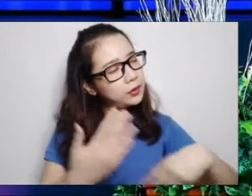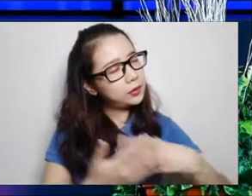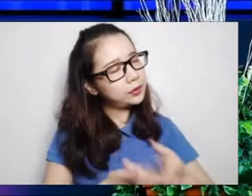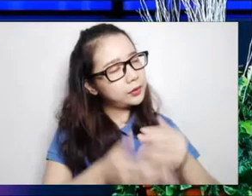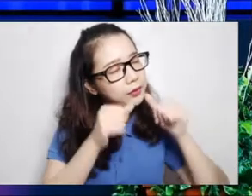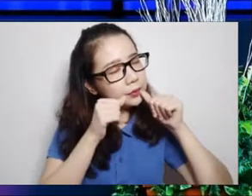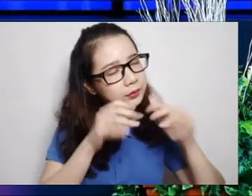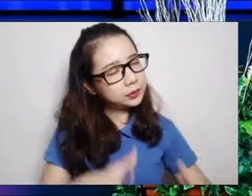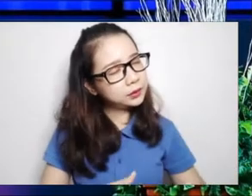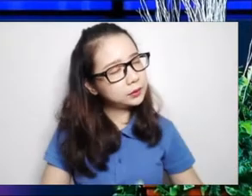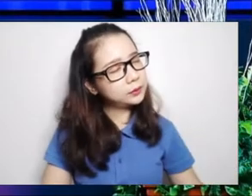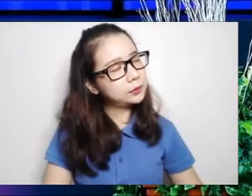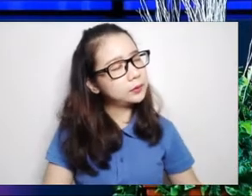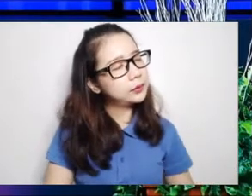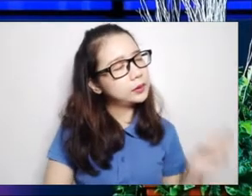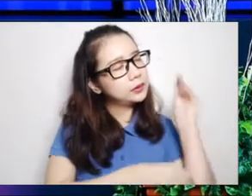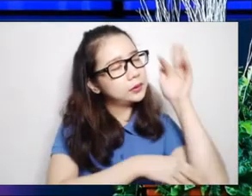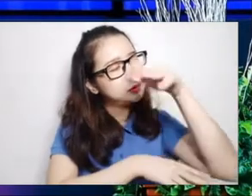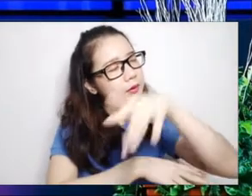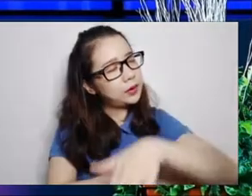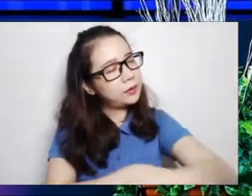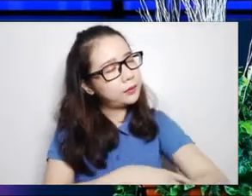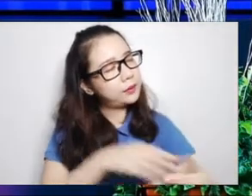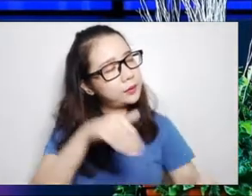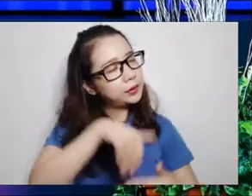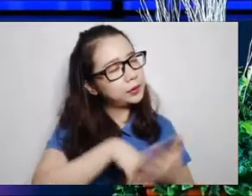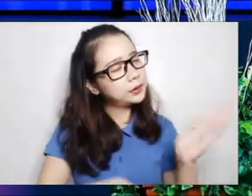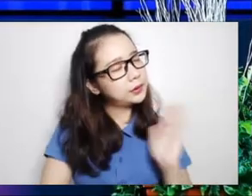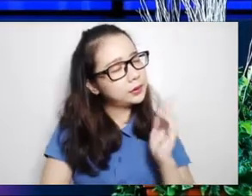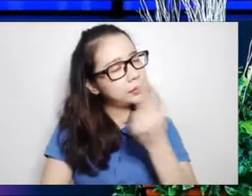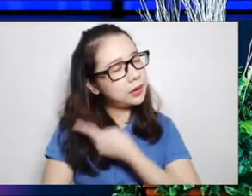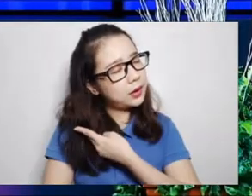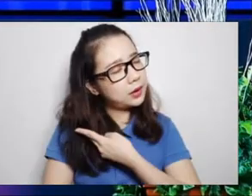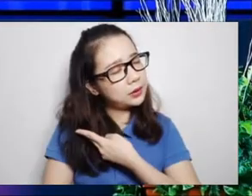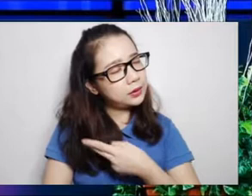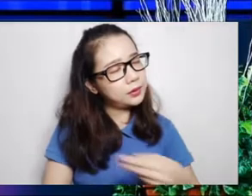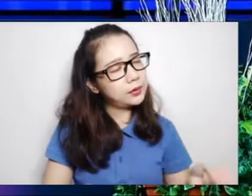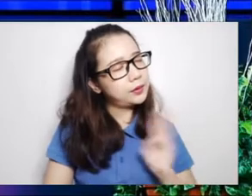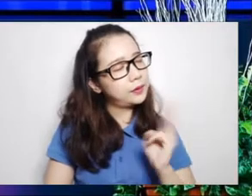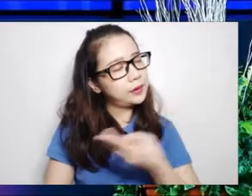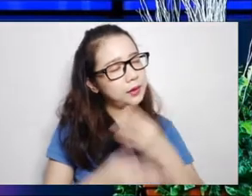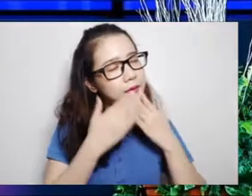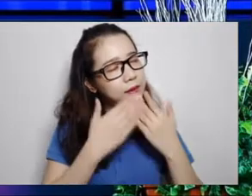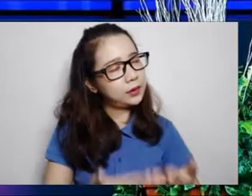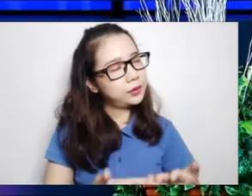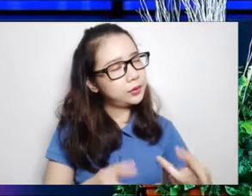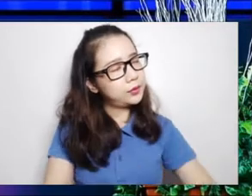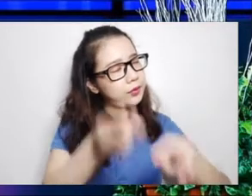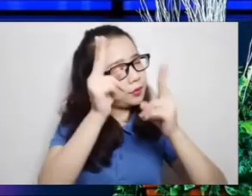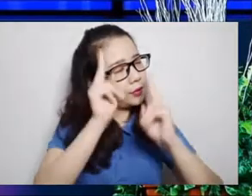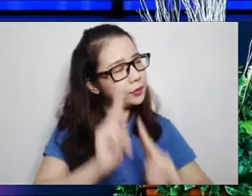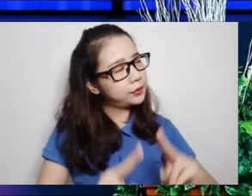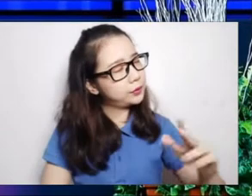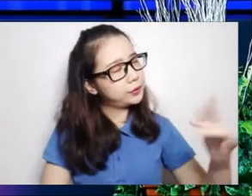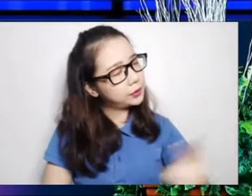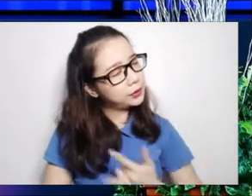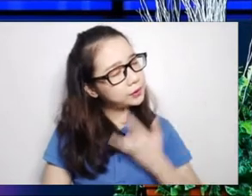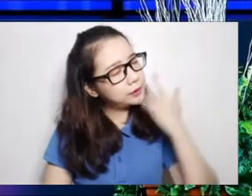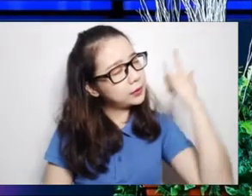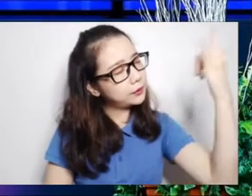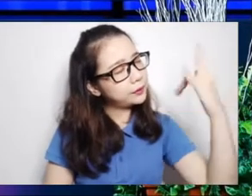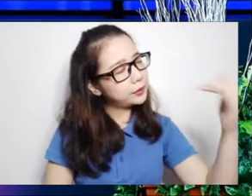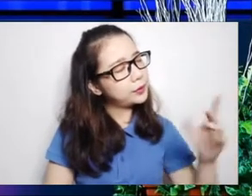dear Father, that all of your blessings, all of your favors be showered upon the life of your people. We thank you,